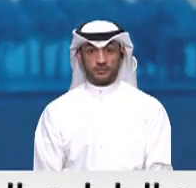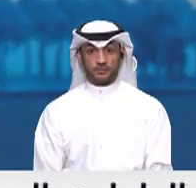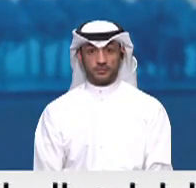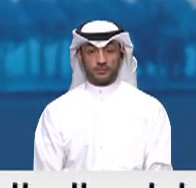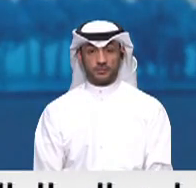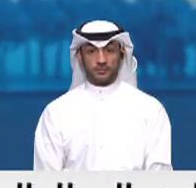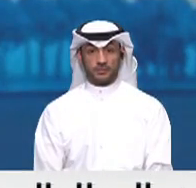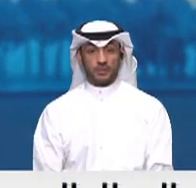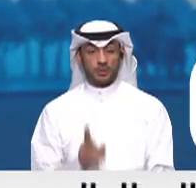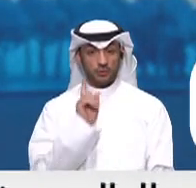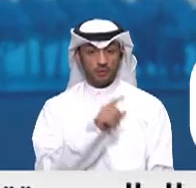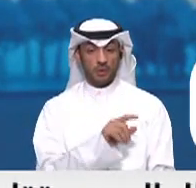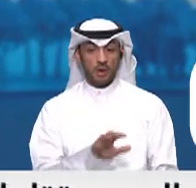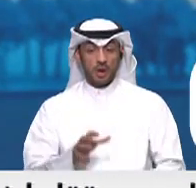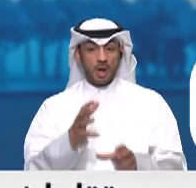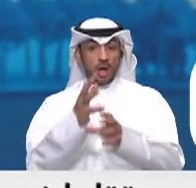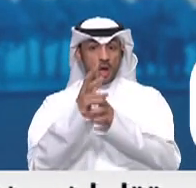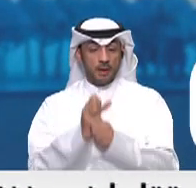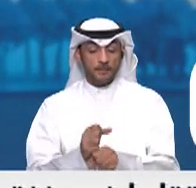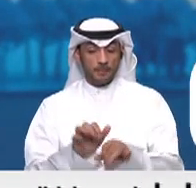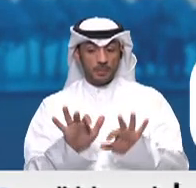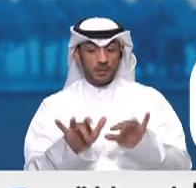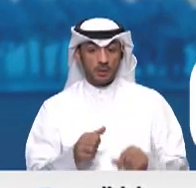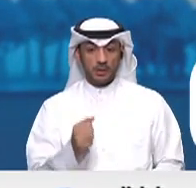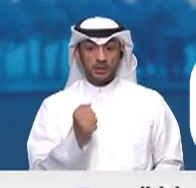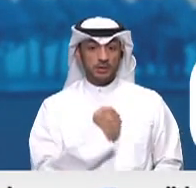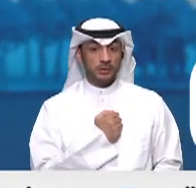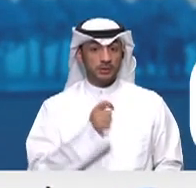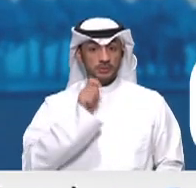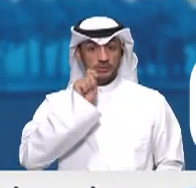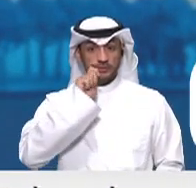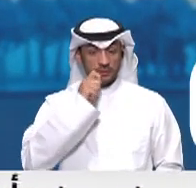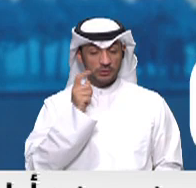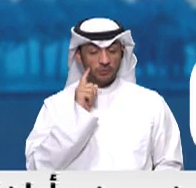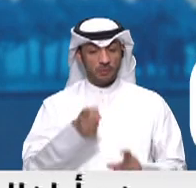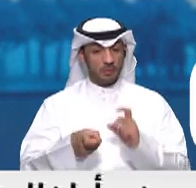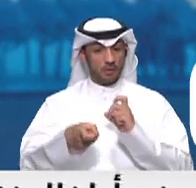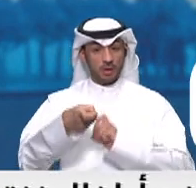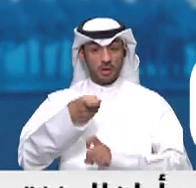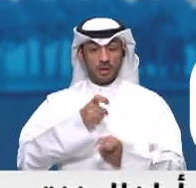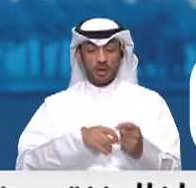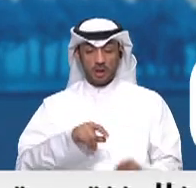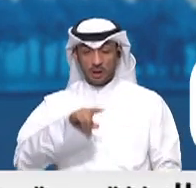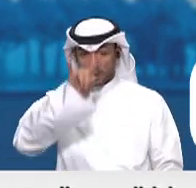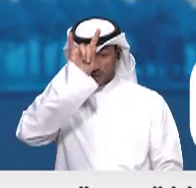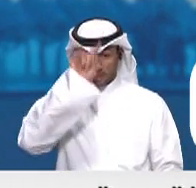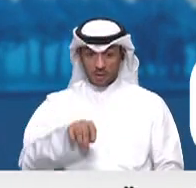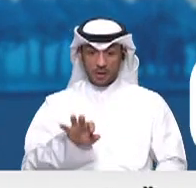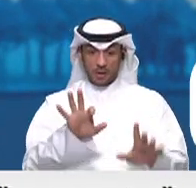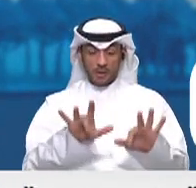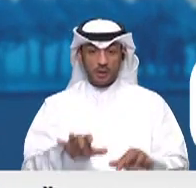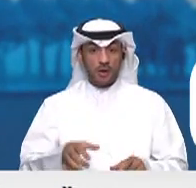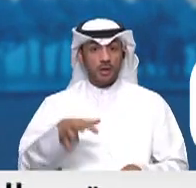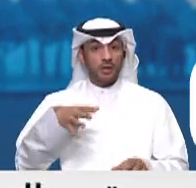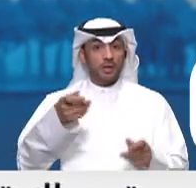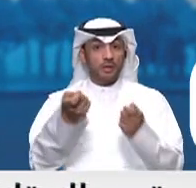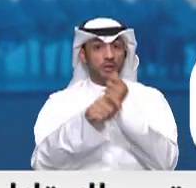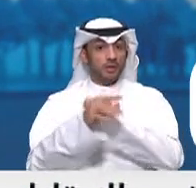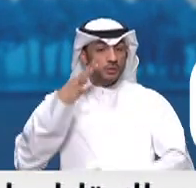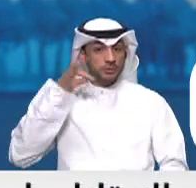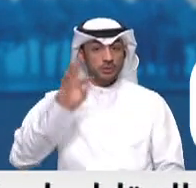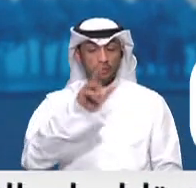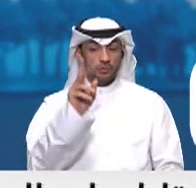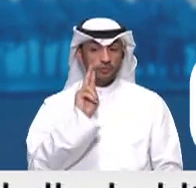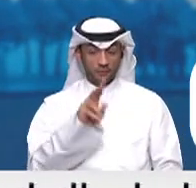امن المعلومات وحمايه البيانات الشخصيه يعدان من التحديات الرئيسيه في العصر الرقمي في ظل تصاعد